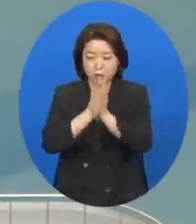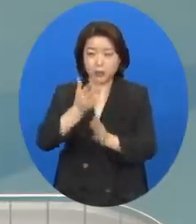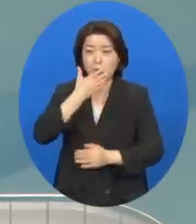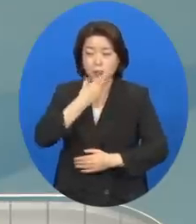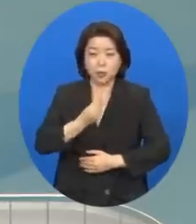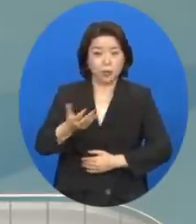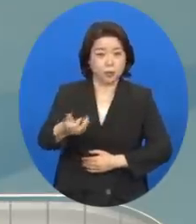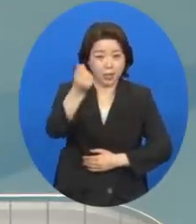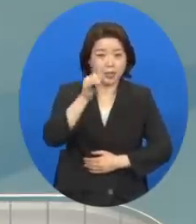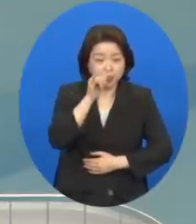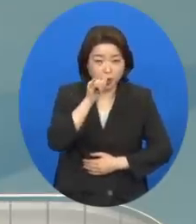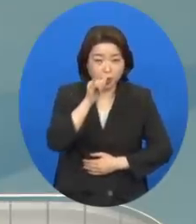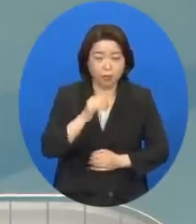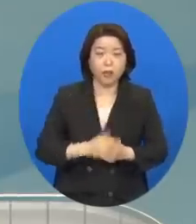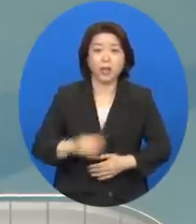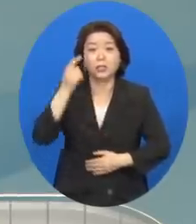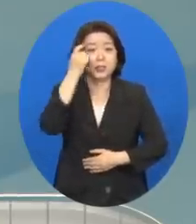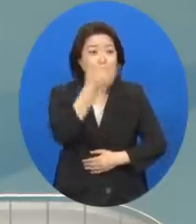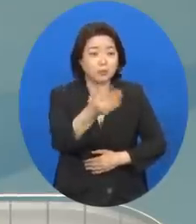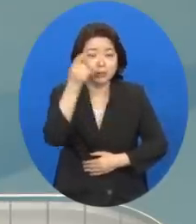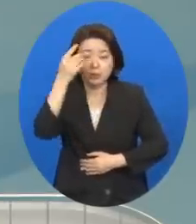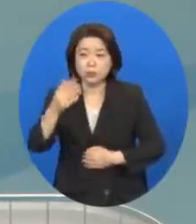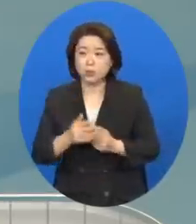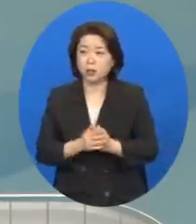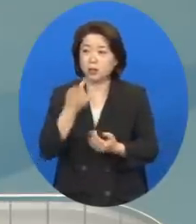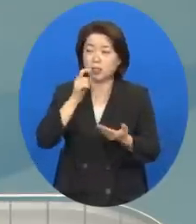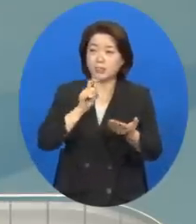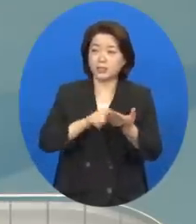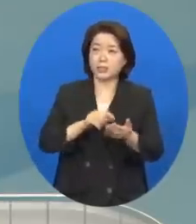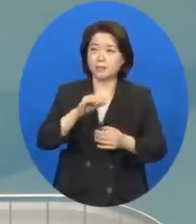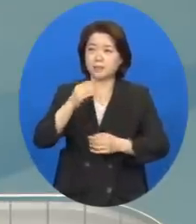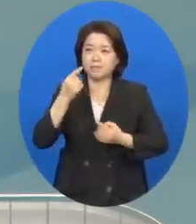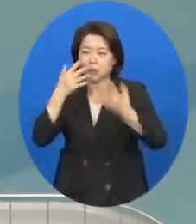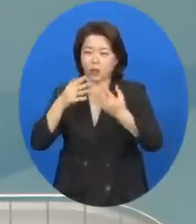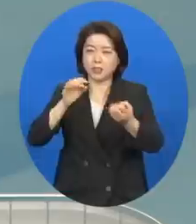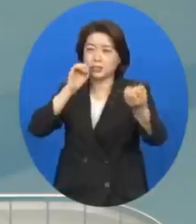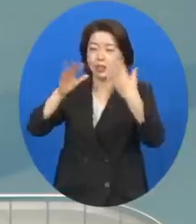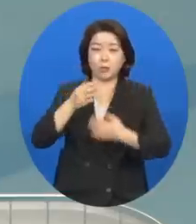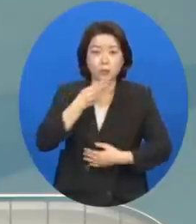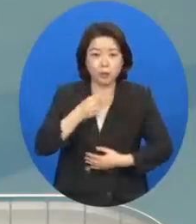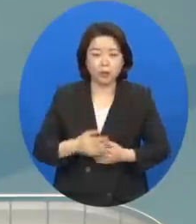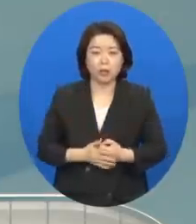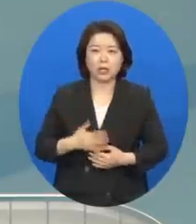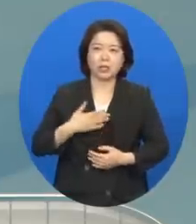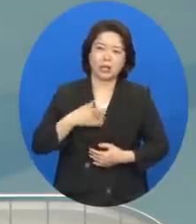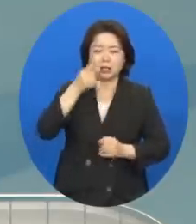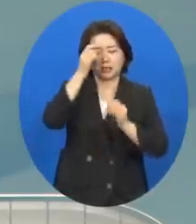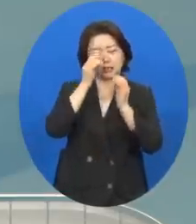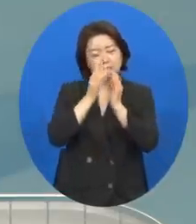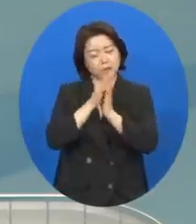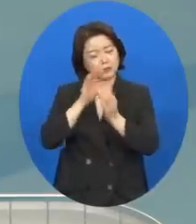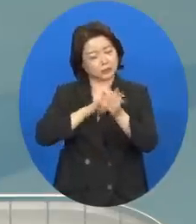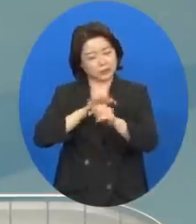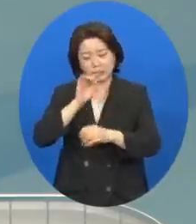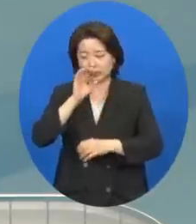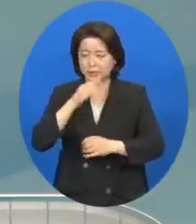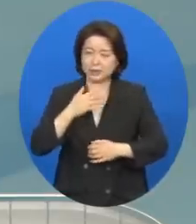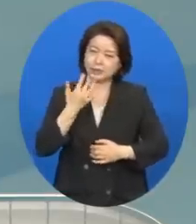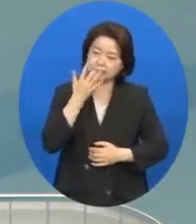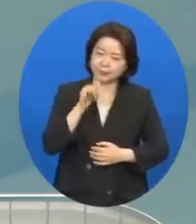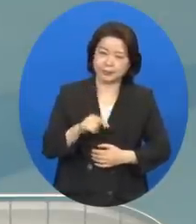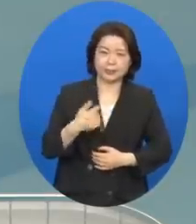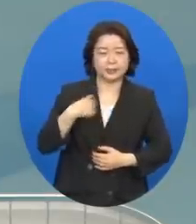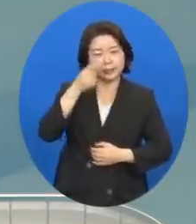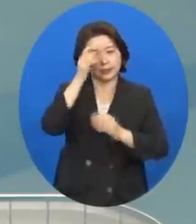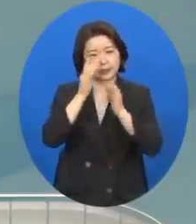받았습니까? 그런 질문에 선뜻 대답이 안 나와요. 나는 기도가 잘 안 되는데 나는 기도의 체험이